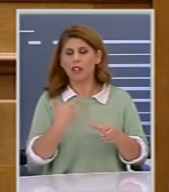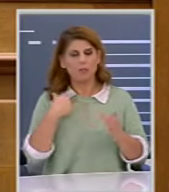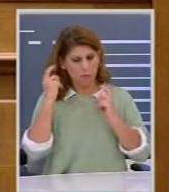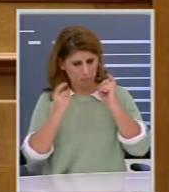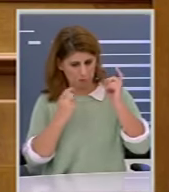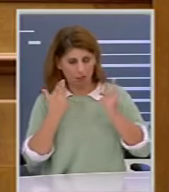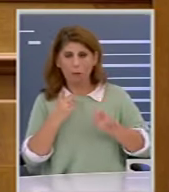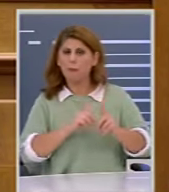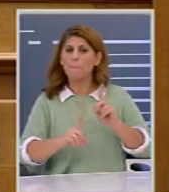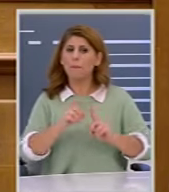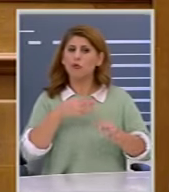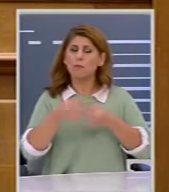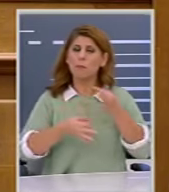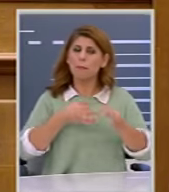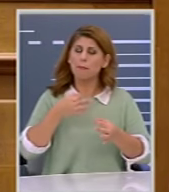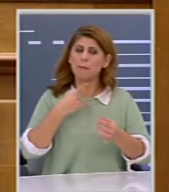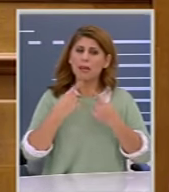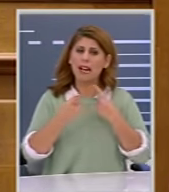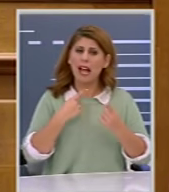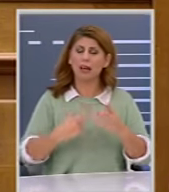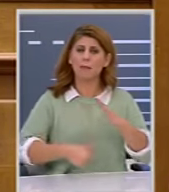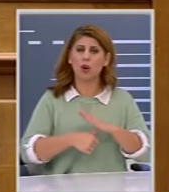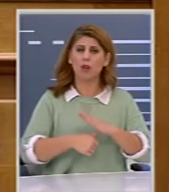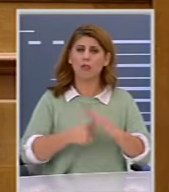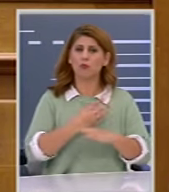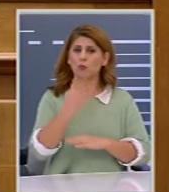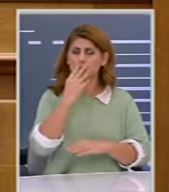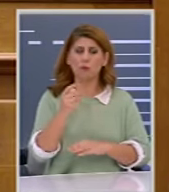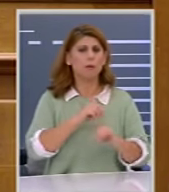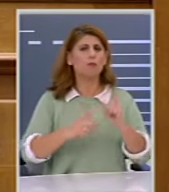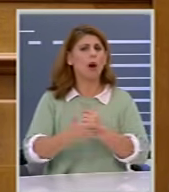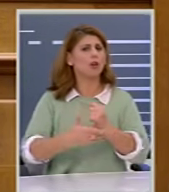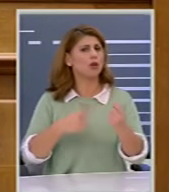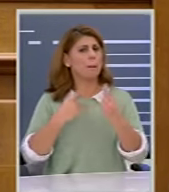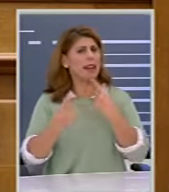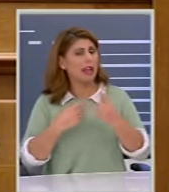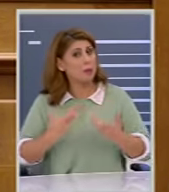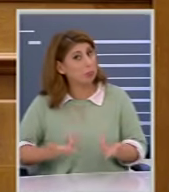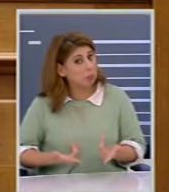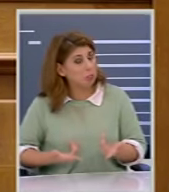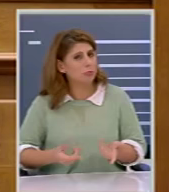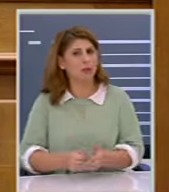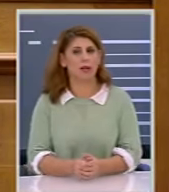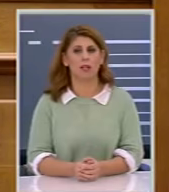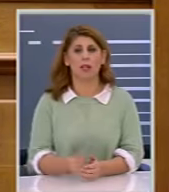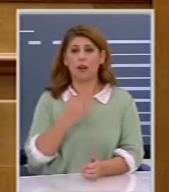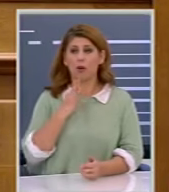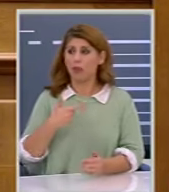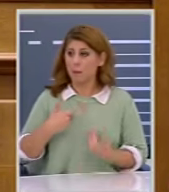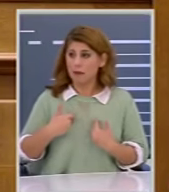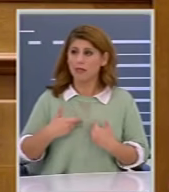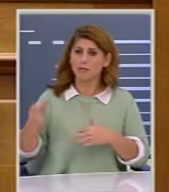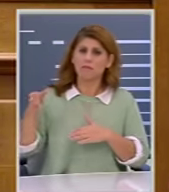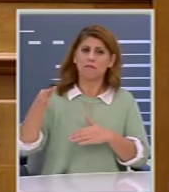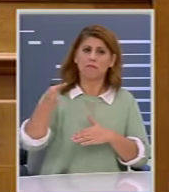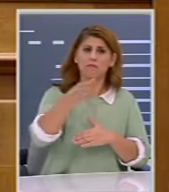μιλάει η κυρία Πρόεδρος της Δημοκρατικής Συμπαράταξης, με ποιους αγρότες μιλάει. Γιατί επειδή εμείς γυρνάμε